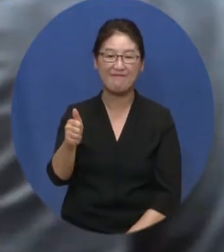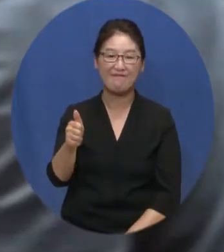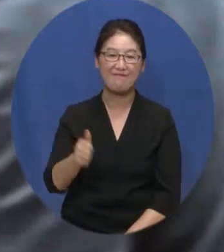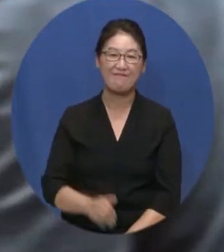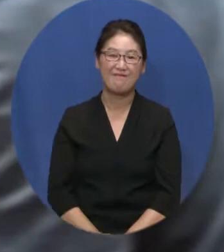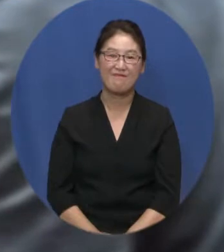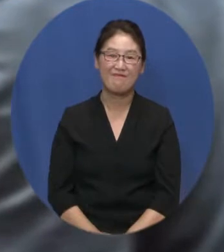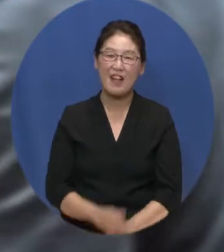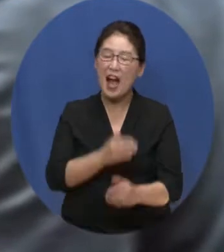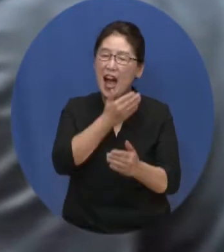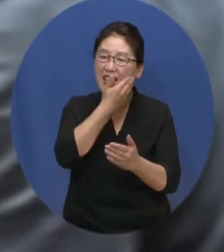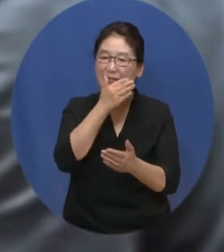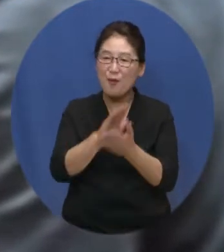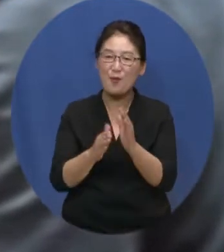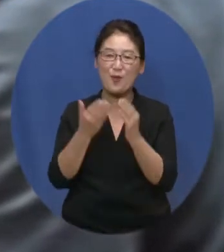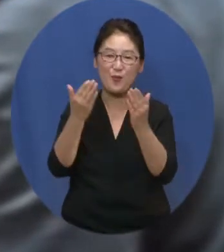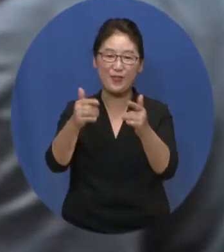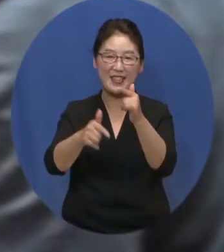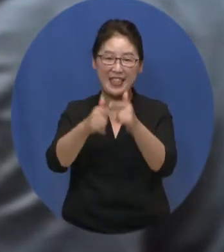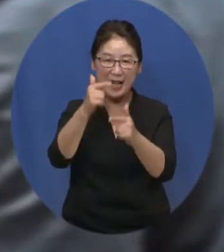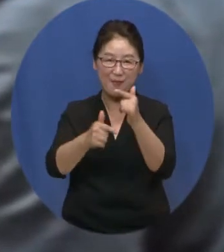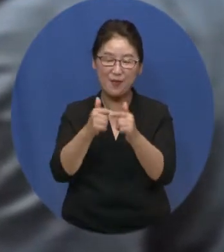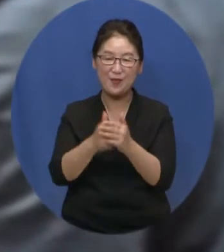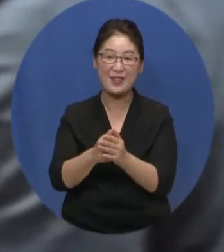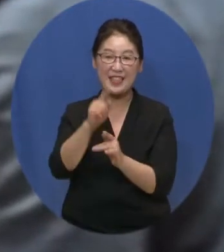아낌없이주는나무 이 생길 먹습니다